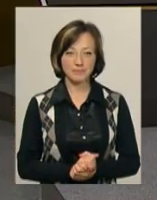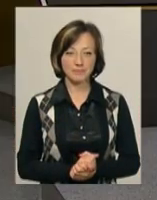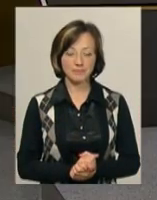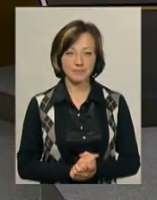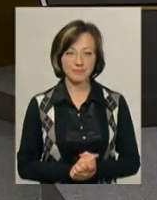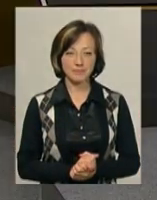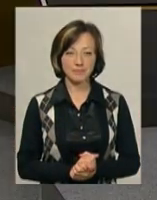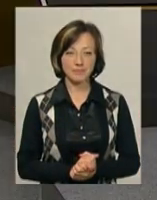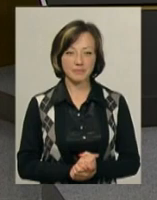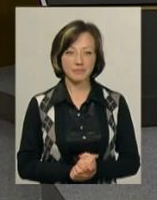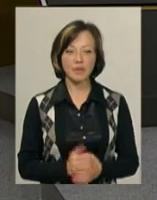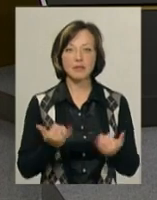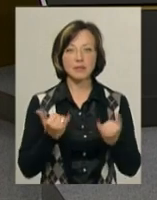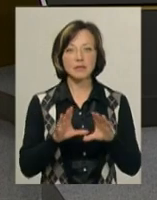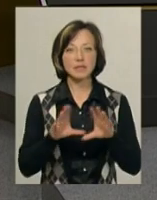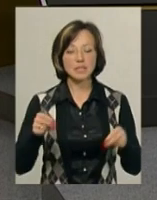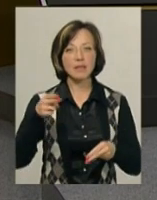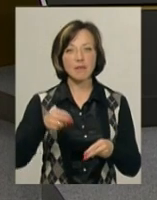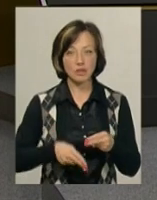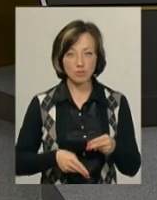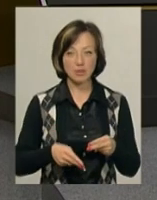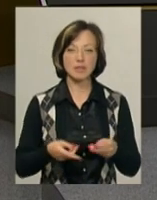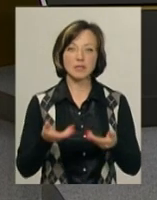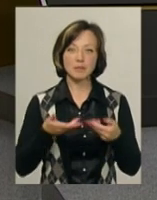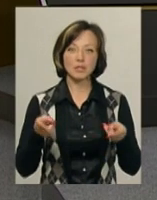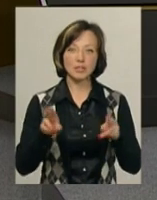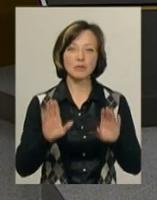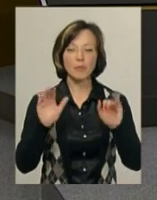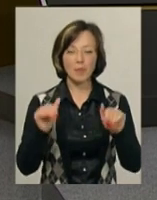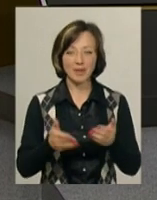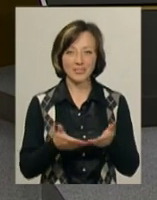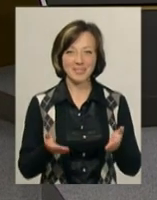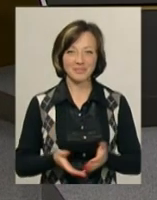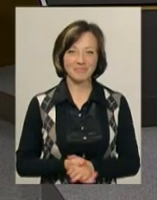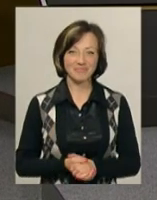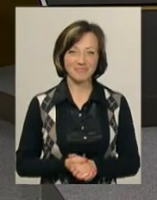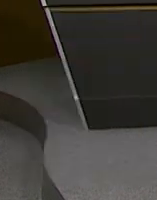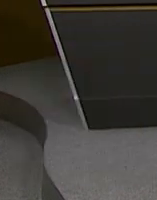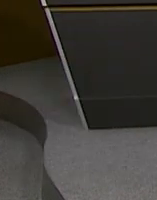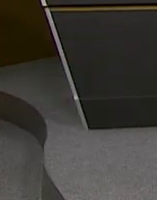На цьому наш випуск завершено. І нам залишається сказати вам до побачення.